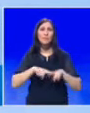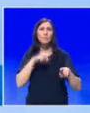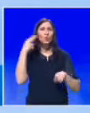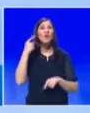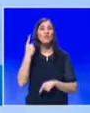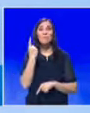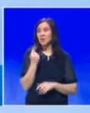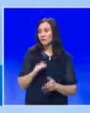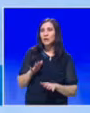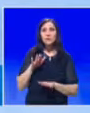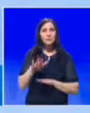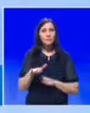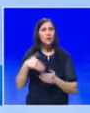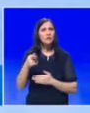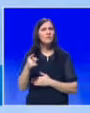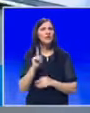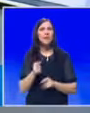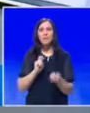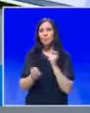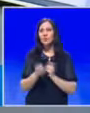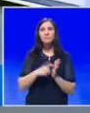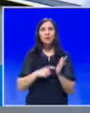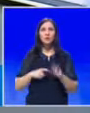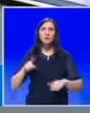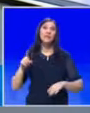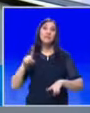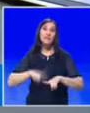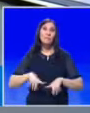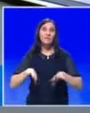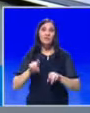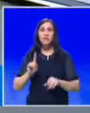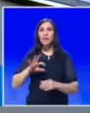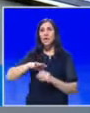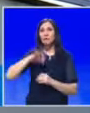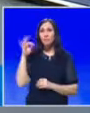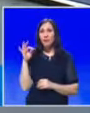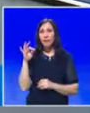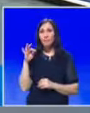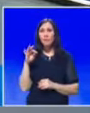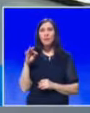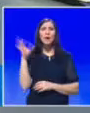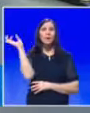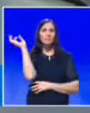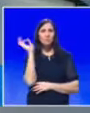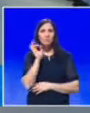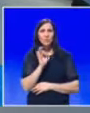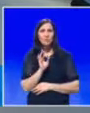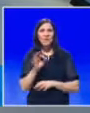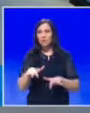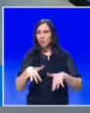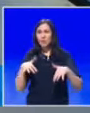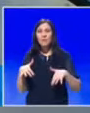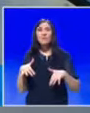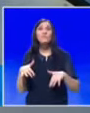е първата стъпка. Ние след това трябва да променим закон за съдебната власт. Трябва да изберем квотата от парламента